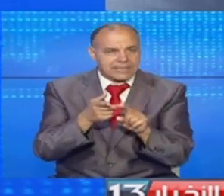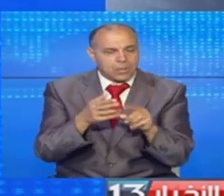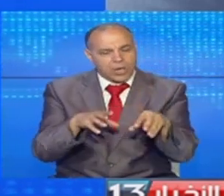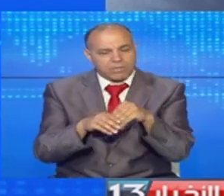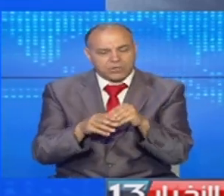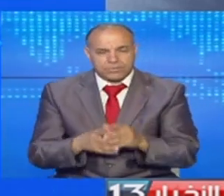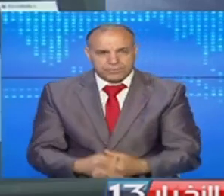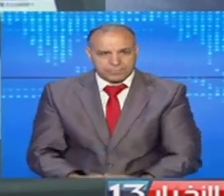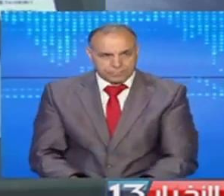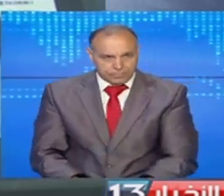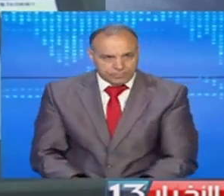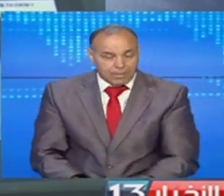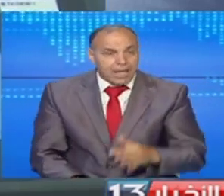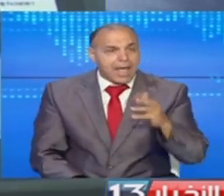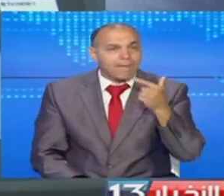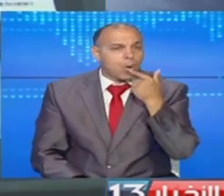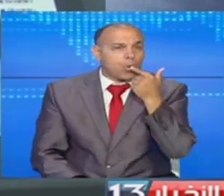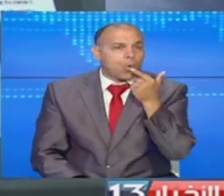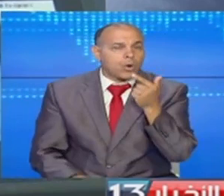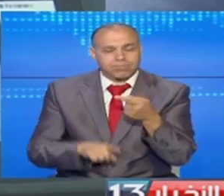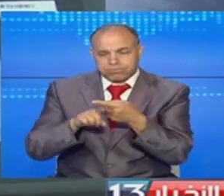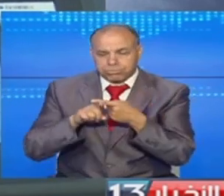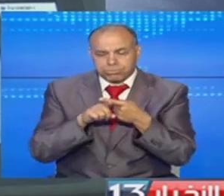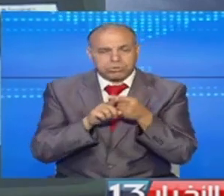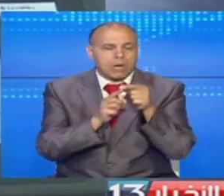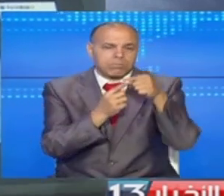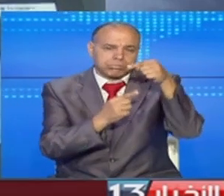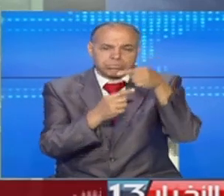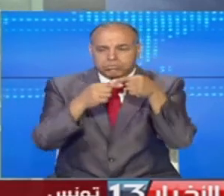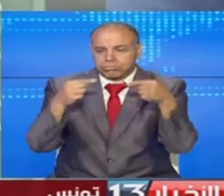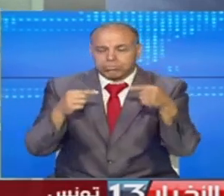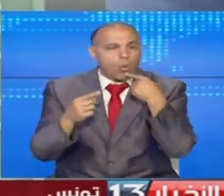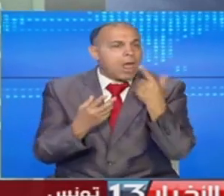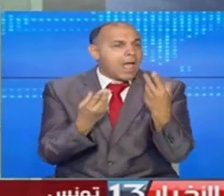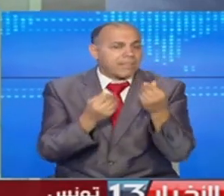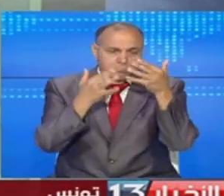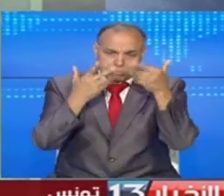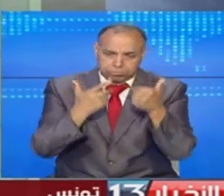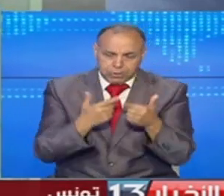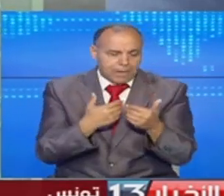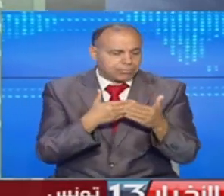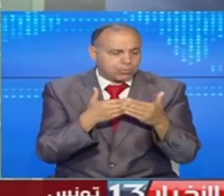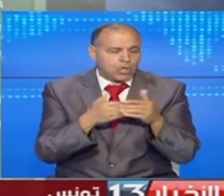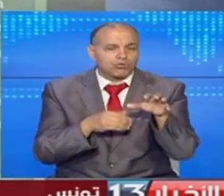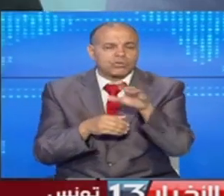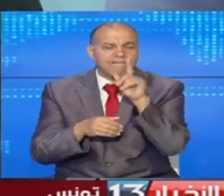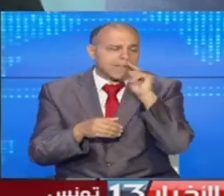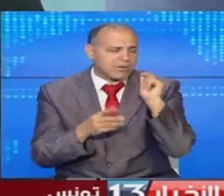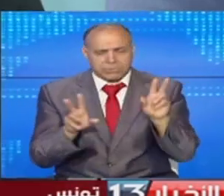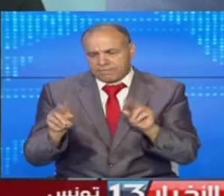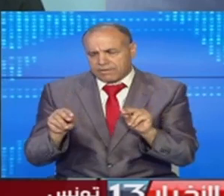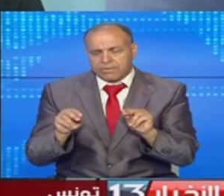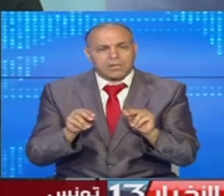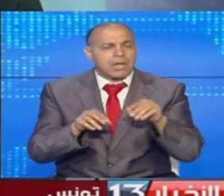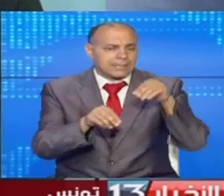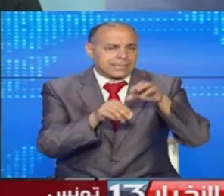وإدماج. رغم إقرار مبدأ التناصف العمودي والأفقي وإفراز نتائج متقاربة بين الجنسين في